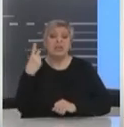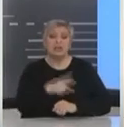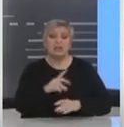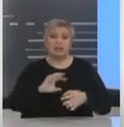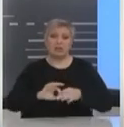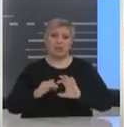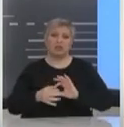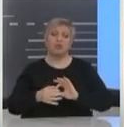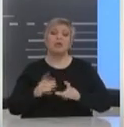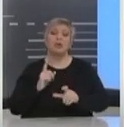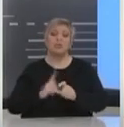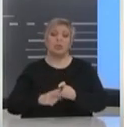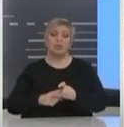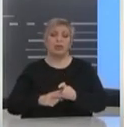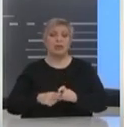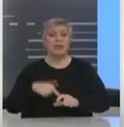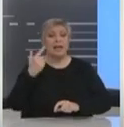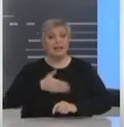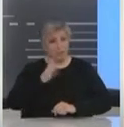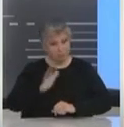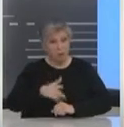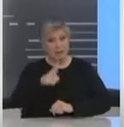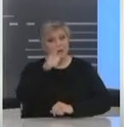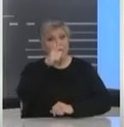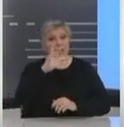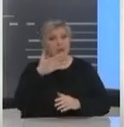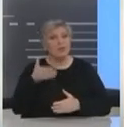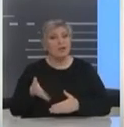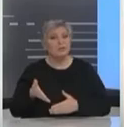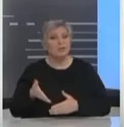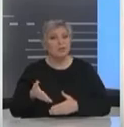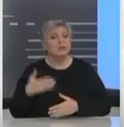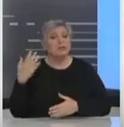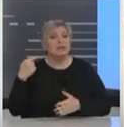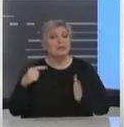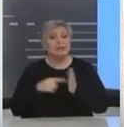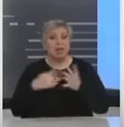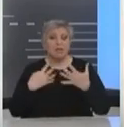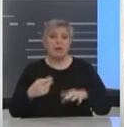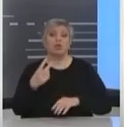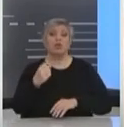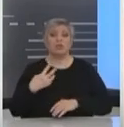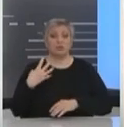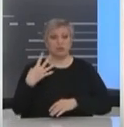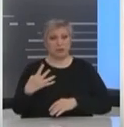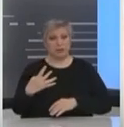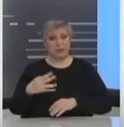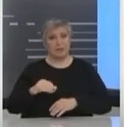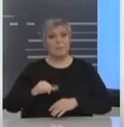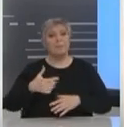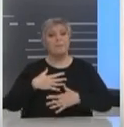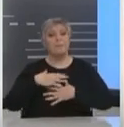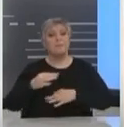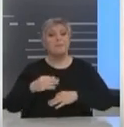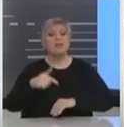και να δούμε εάν μπορείτε να είστε υπερήφανοι για αυτή. 1924, λοιπόν, ο πρώτος εκπρόσωπος πηγαίνει,